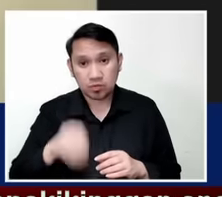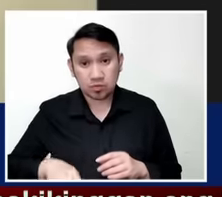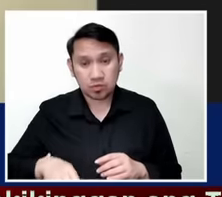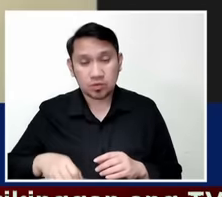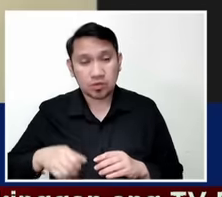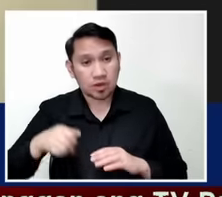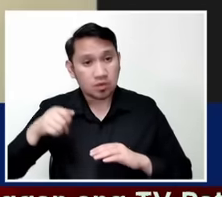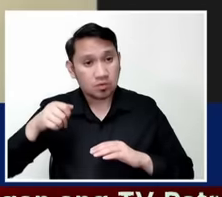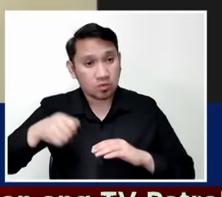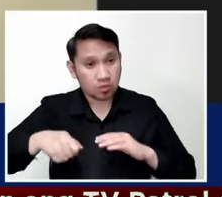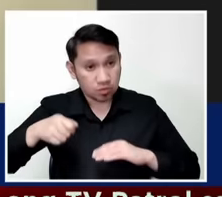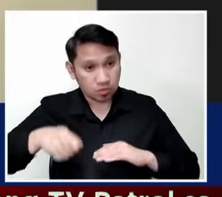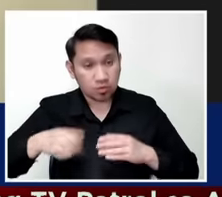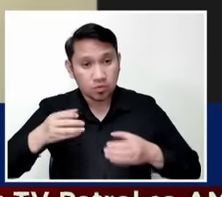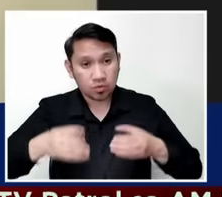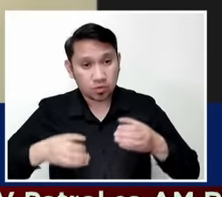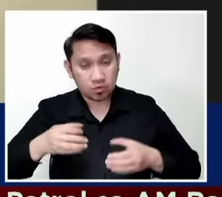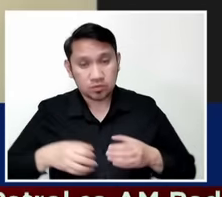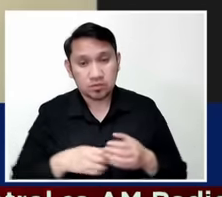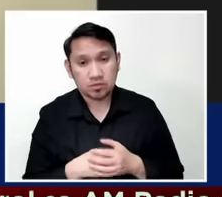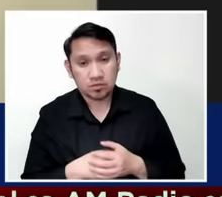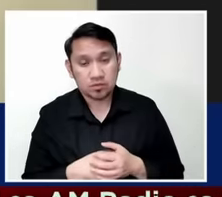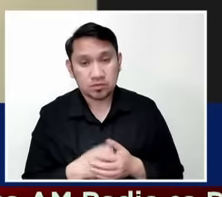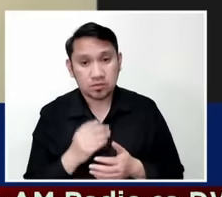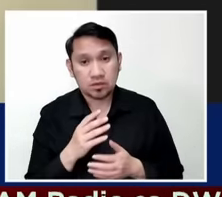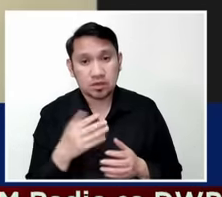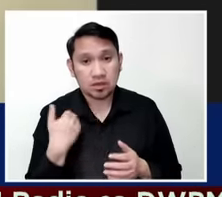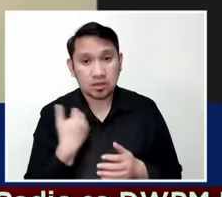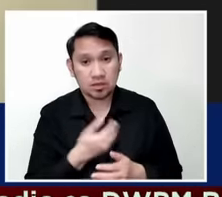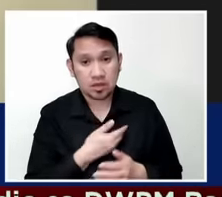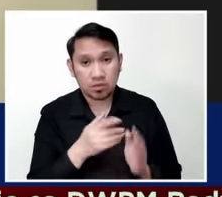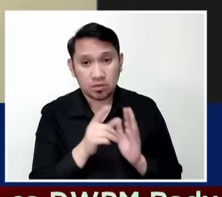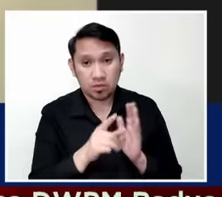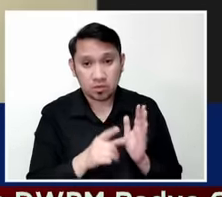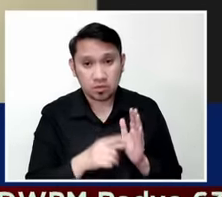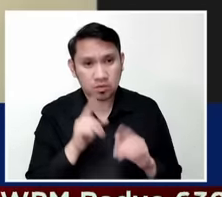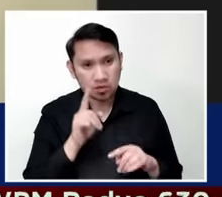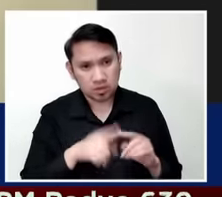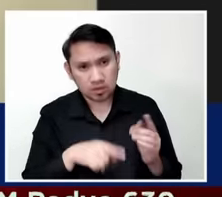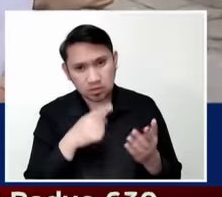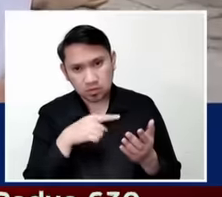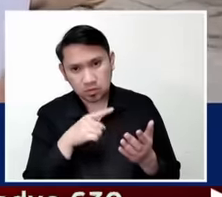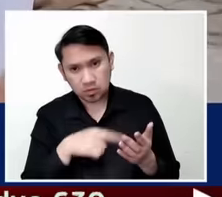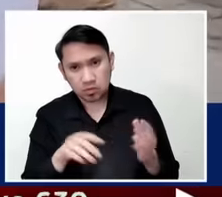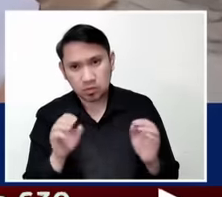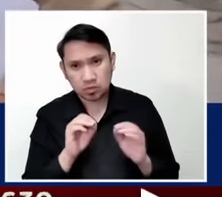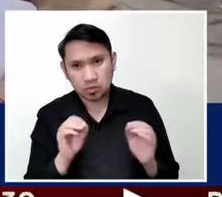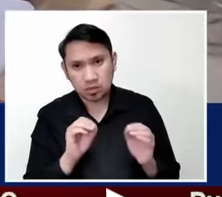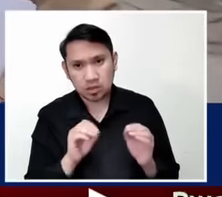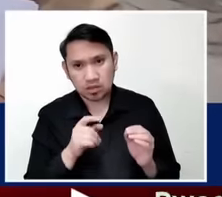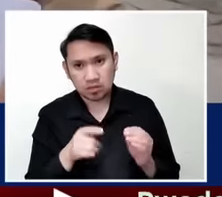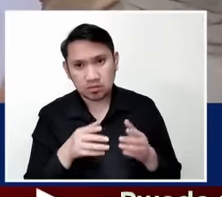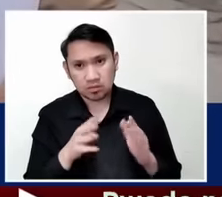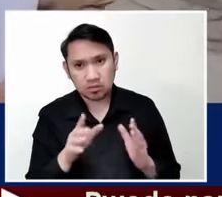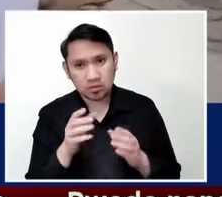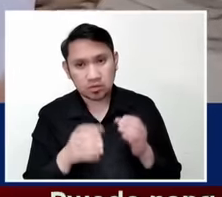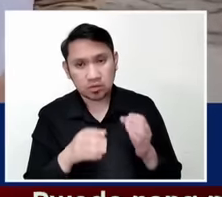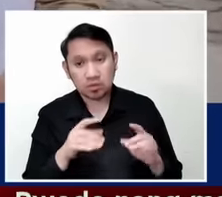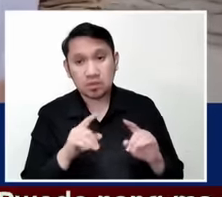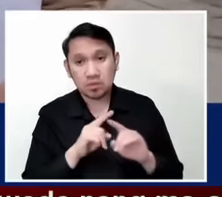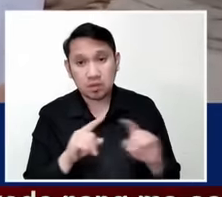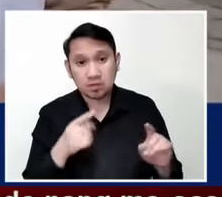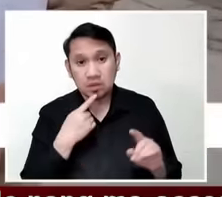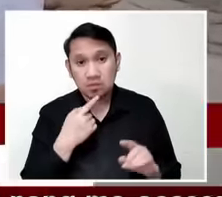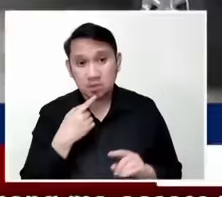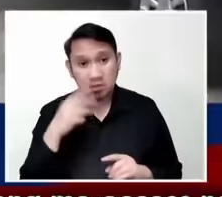lang, alam nyo naman siguro yan, may, sa batas, hindi ka naman pwede mag-surveillance na walang court order. Sa kabila nito, welcome development para